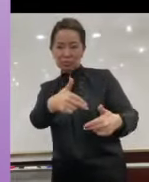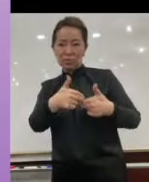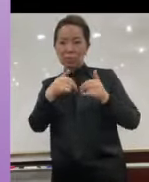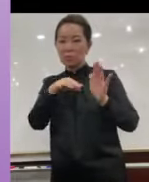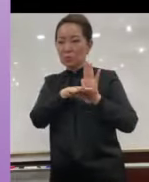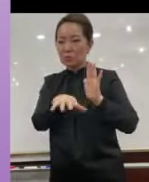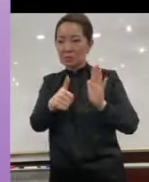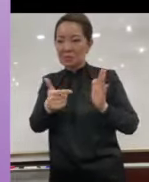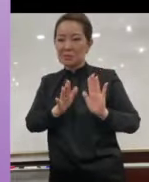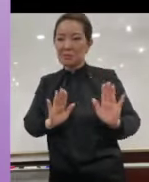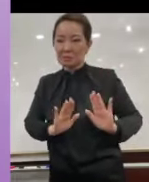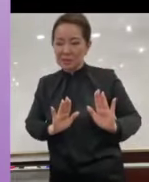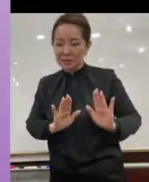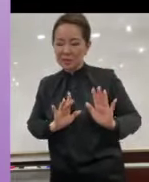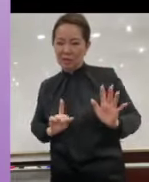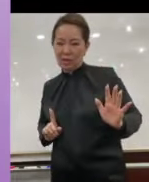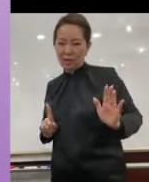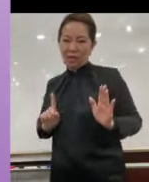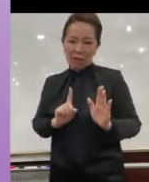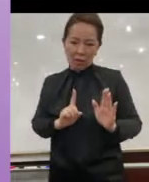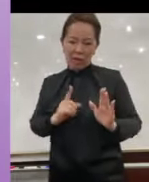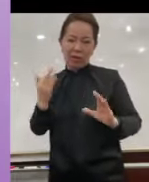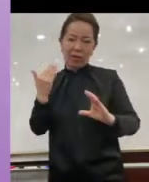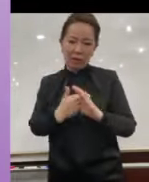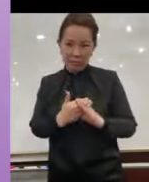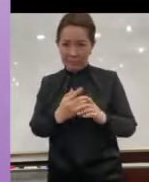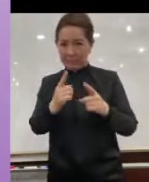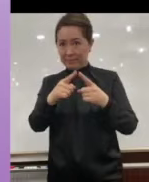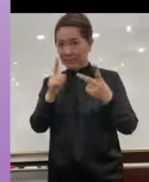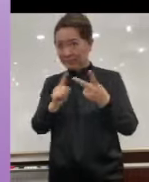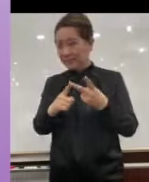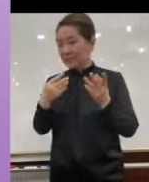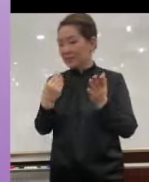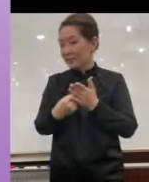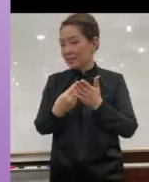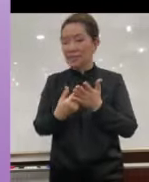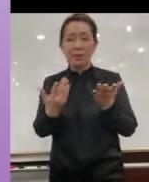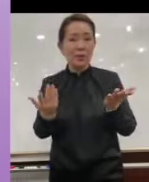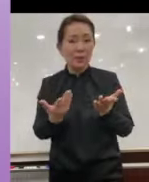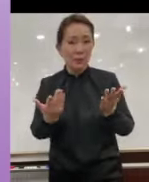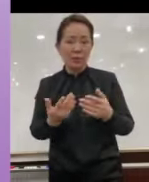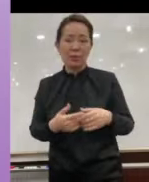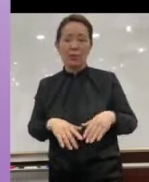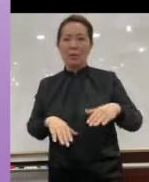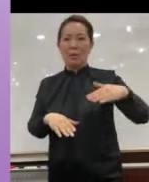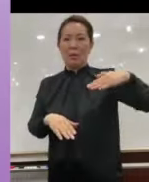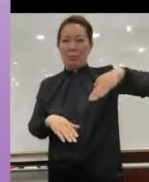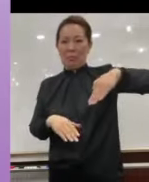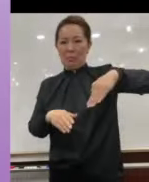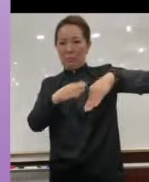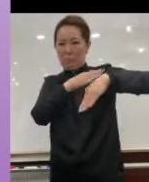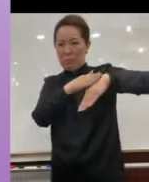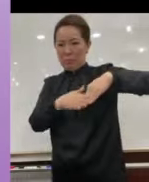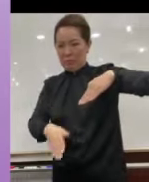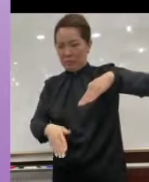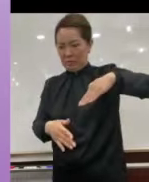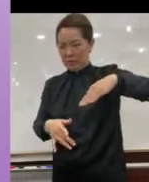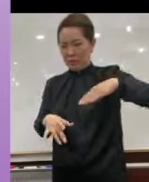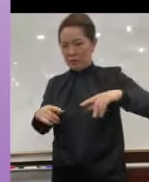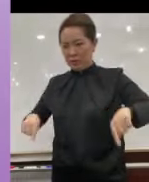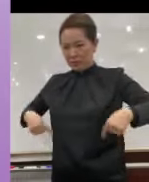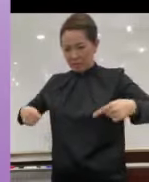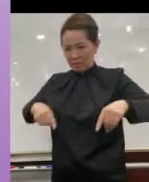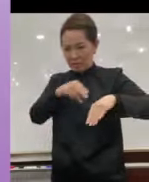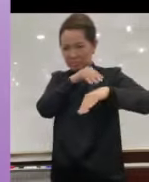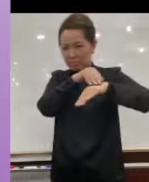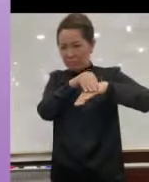ээ орчны хүртээмжгүй байдал жишээлбэл та бүхэн танилцуулсан огцон одоо налуу зам